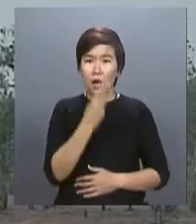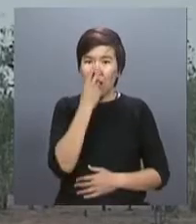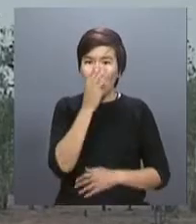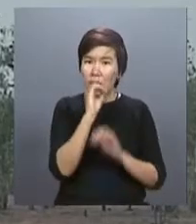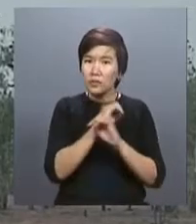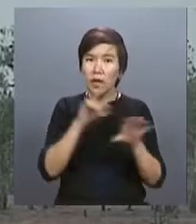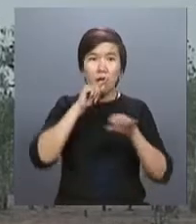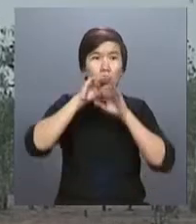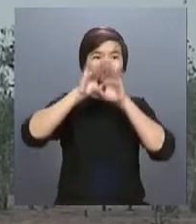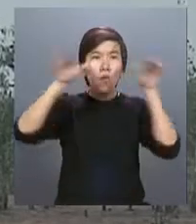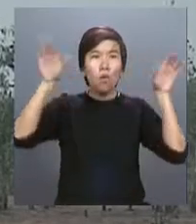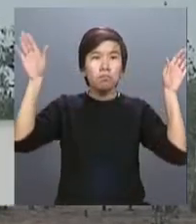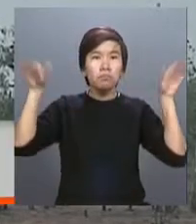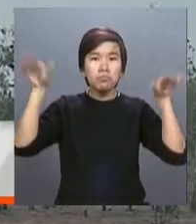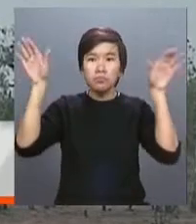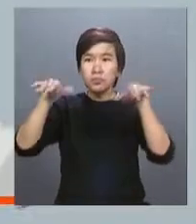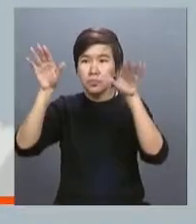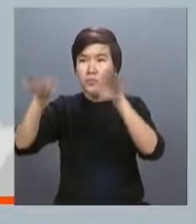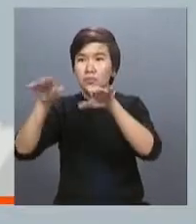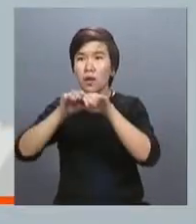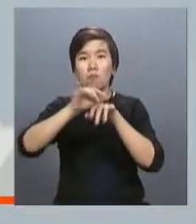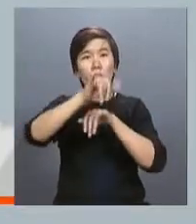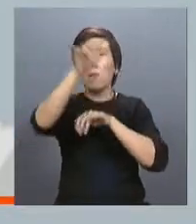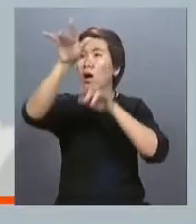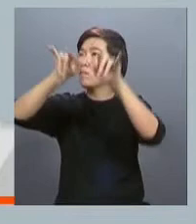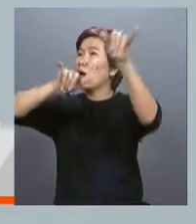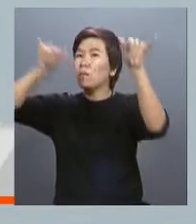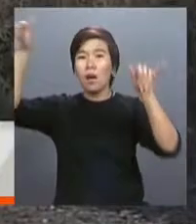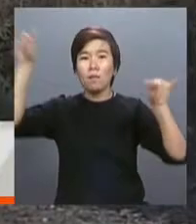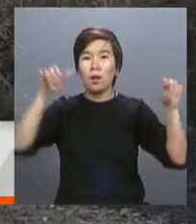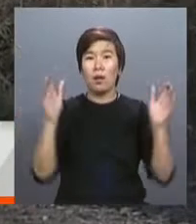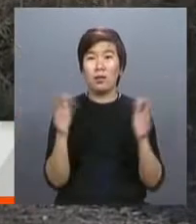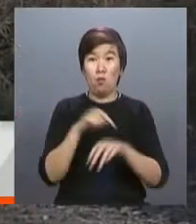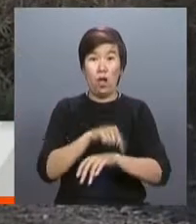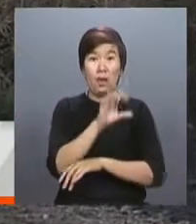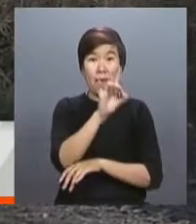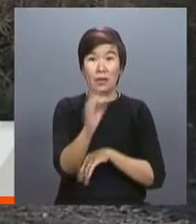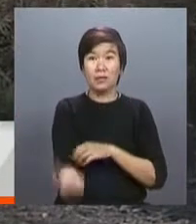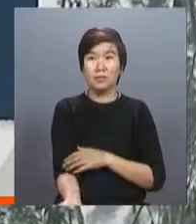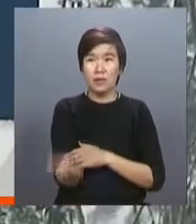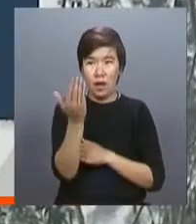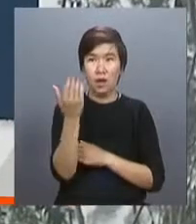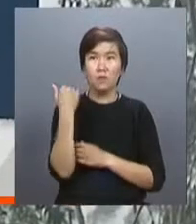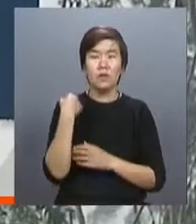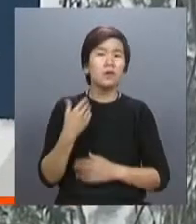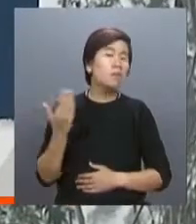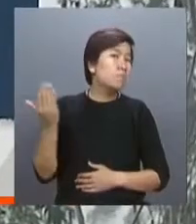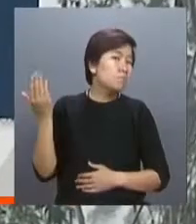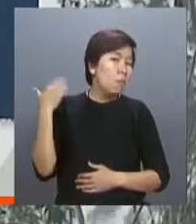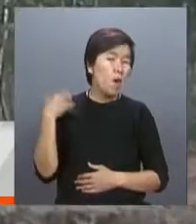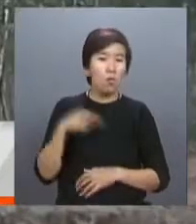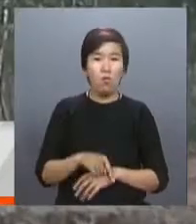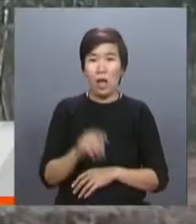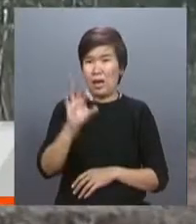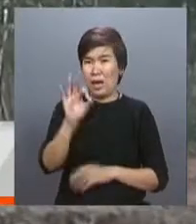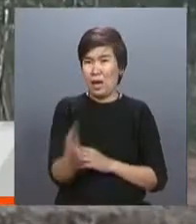ย้ายไปหากินในช่วงเวลา 8:00นนะครับหลังจากเมื่อวานนี้นกจำนวนมากออกไปหากินเมื่อเวลา 99:00นหรือ